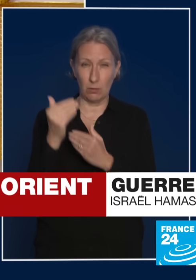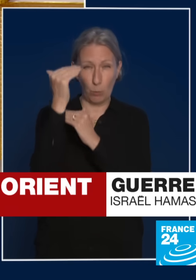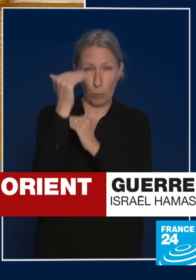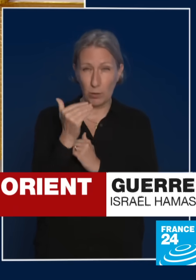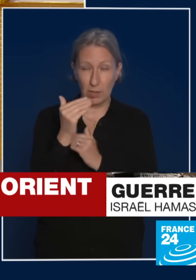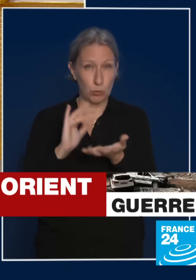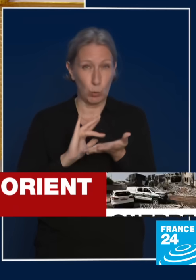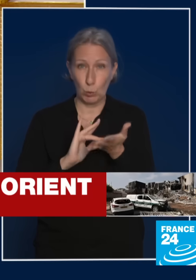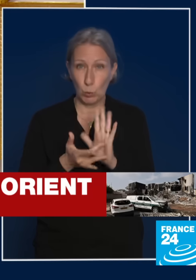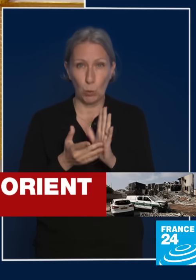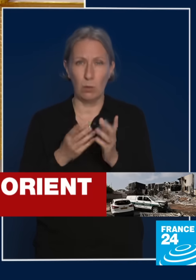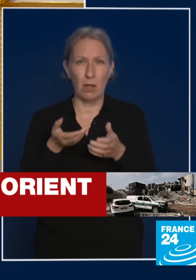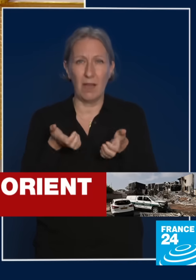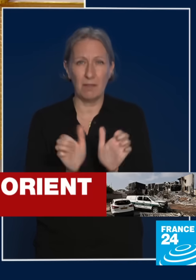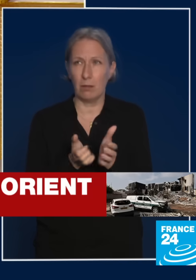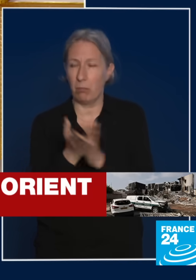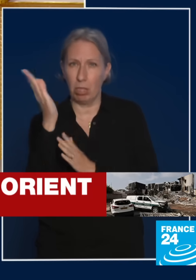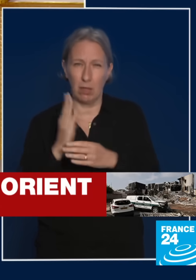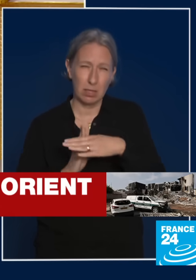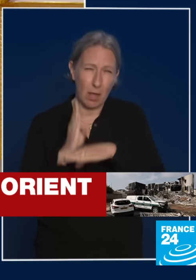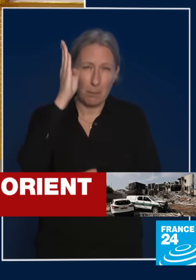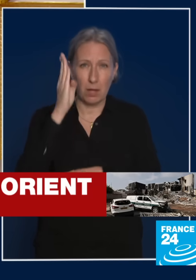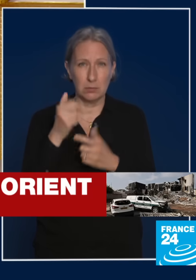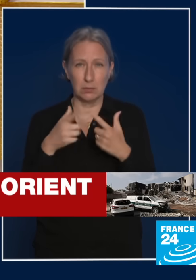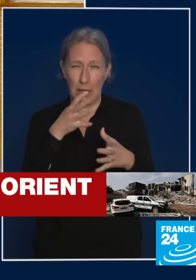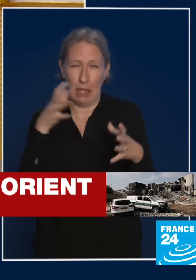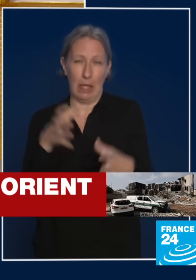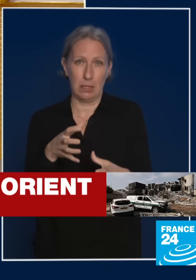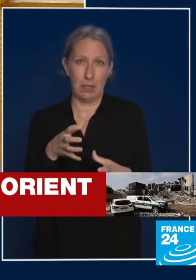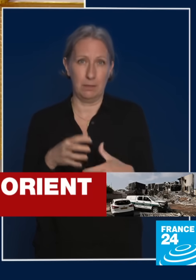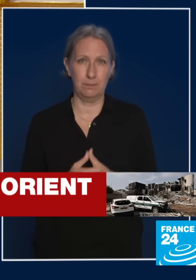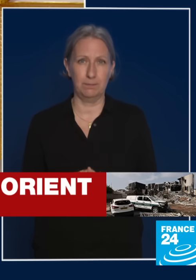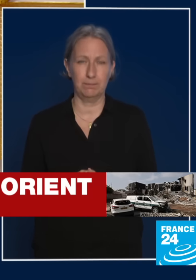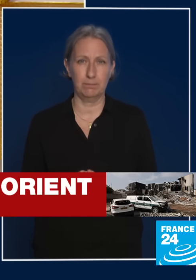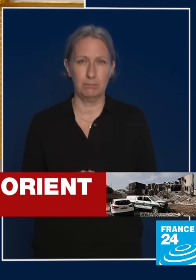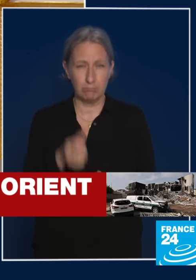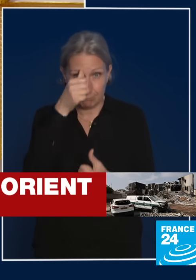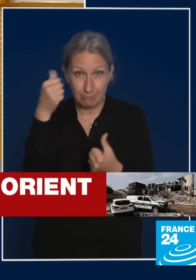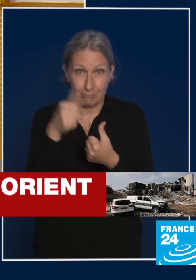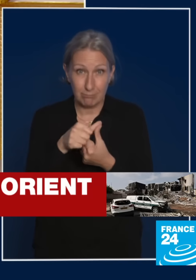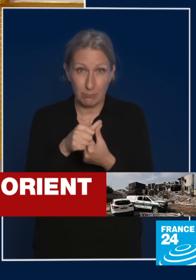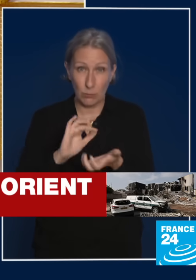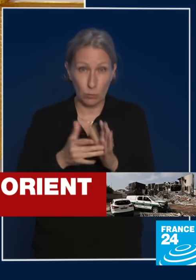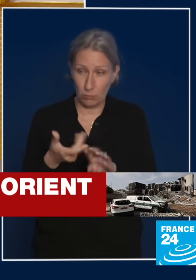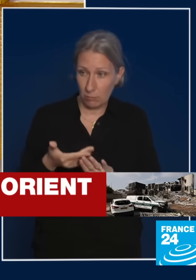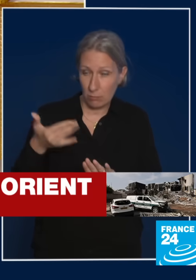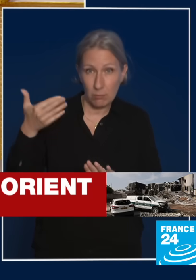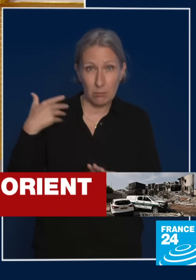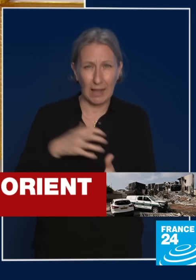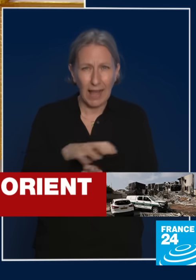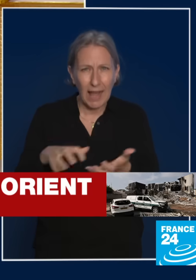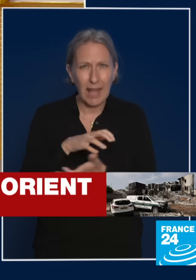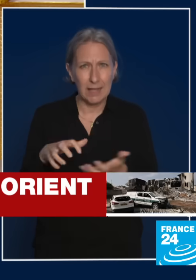débordements de toutes les dérives de toutes les haines souvenons-nous de toutes les graves crises que nous avons traversé